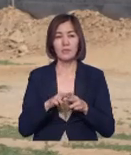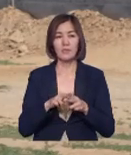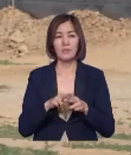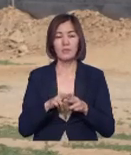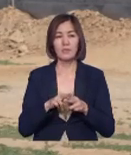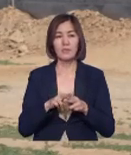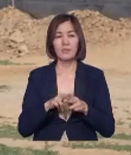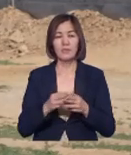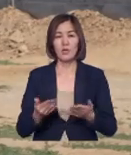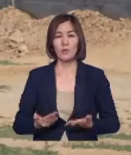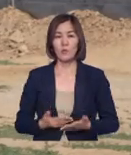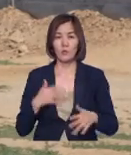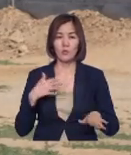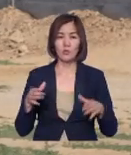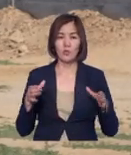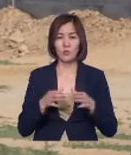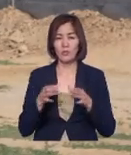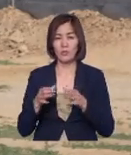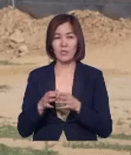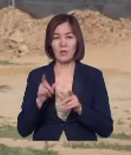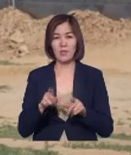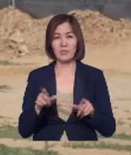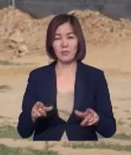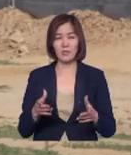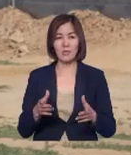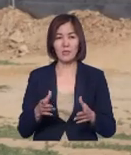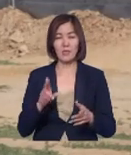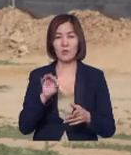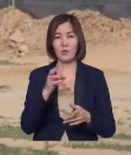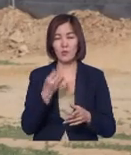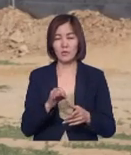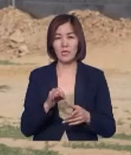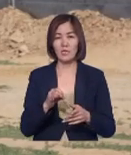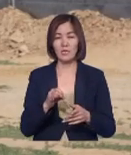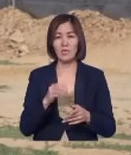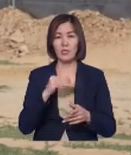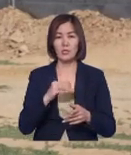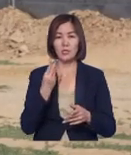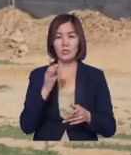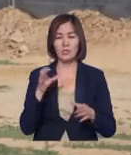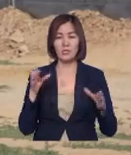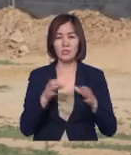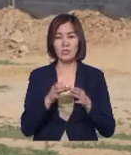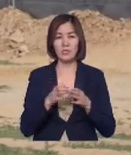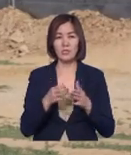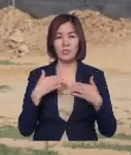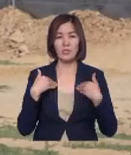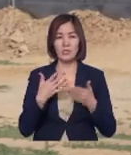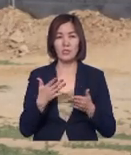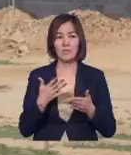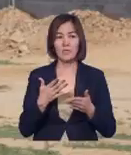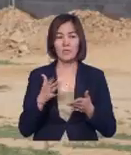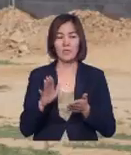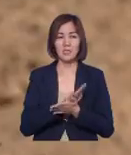жаңағы әлеуметтік осал топтарда азаматтарға осы Көлсай жауапкершілігі серіктестігінің тарапынан 5 үйге